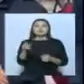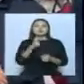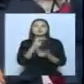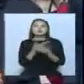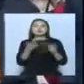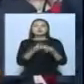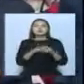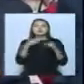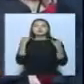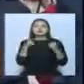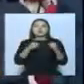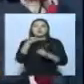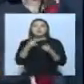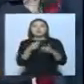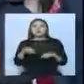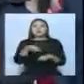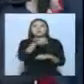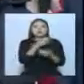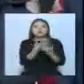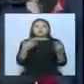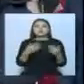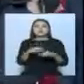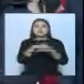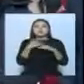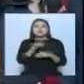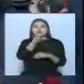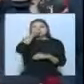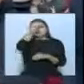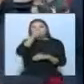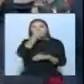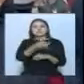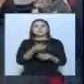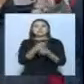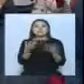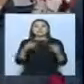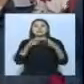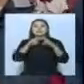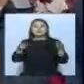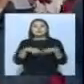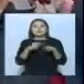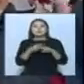пассажирского транспорта и автомобильных дорог. Также от имени жителей выражаю признательность компании-перевозчику и частному предпринимателю.